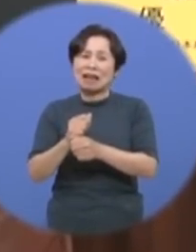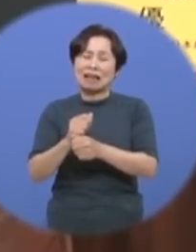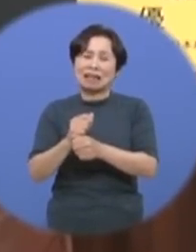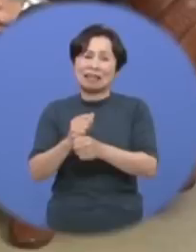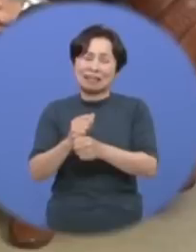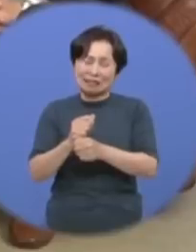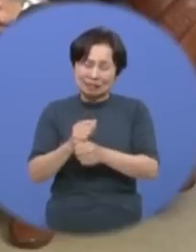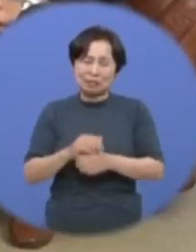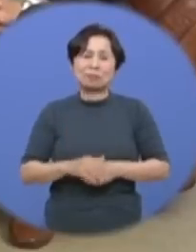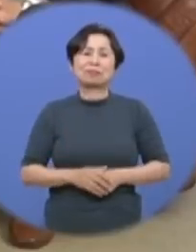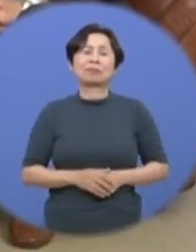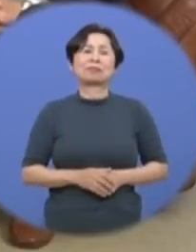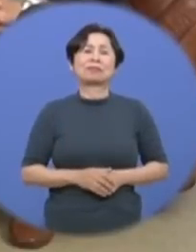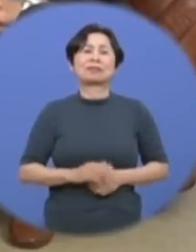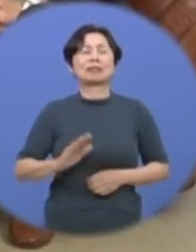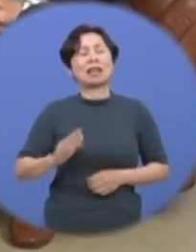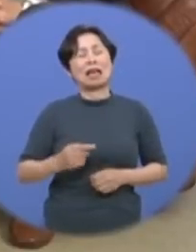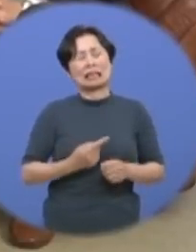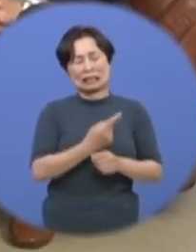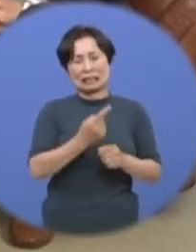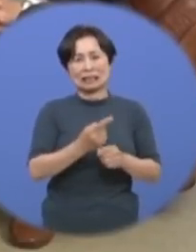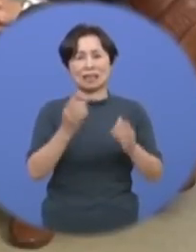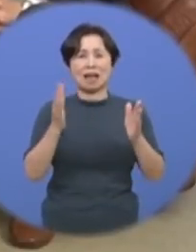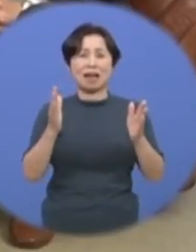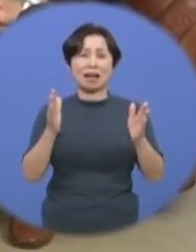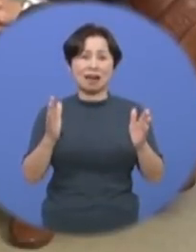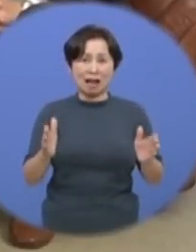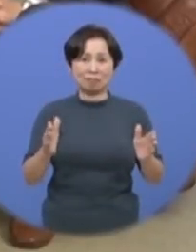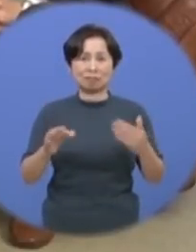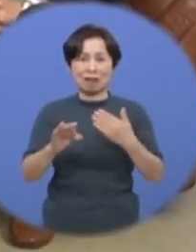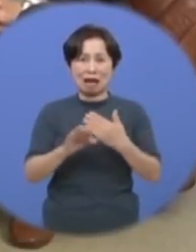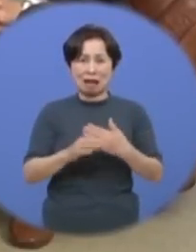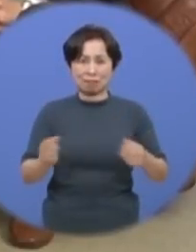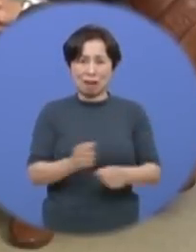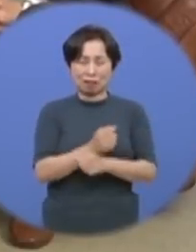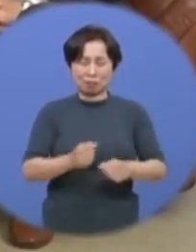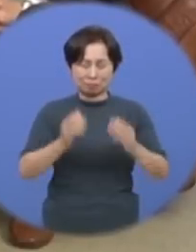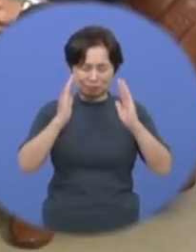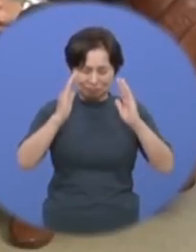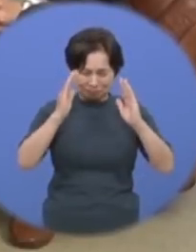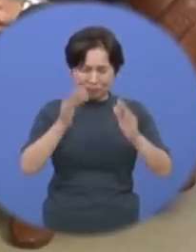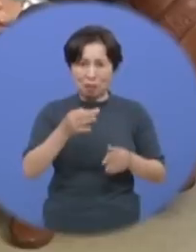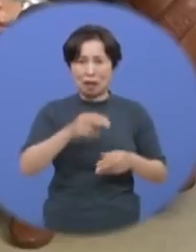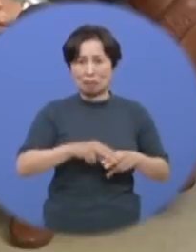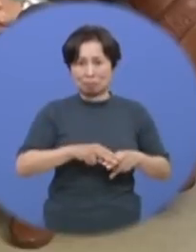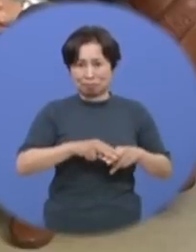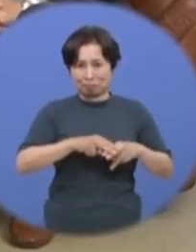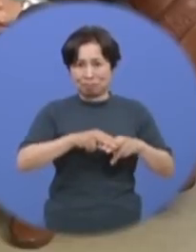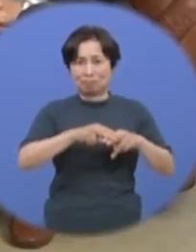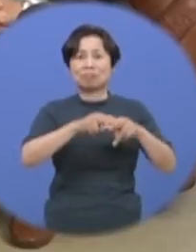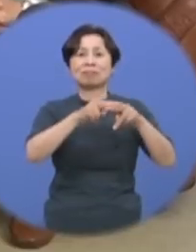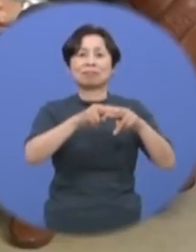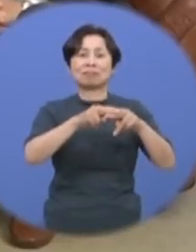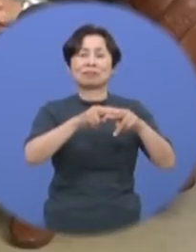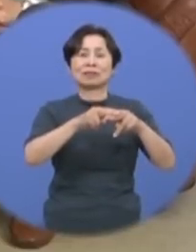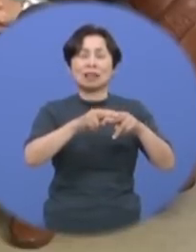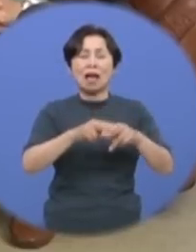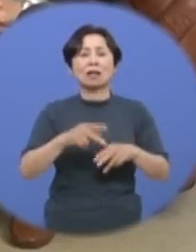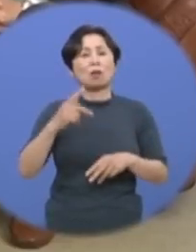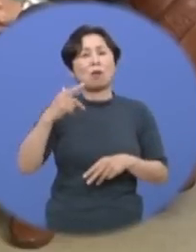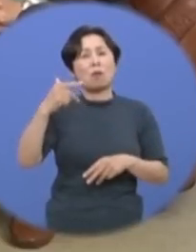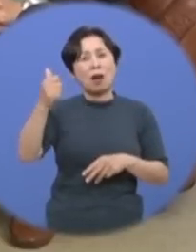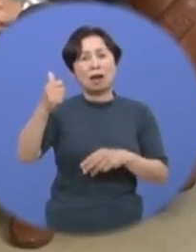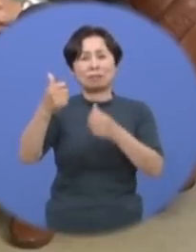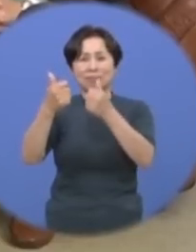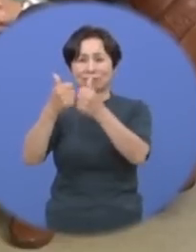けどでまあ1年間だけバイトして金食べてでその上でへエイジと相談し